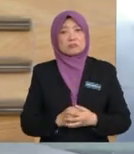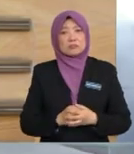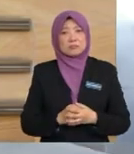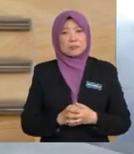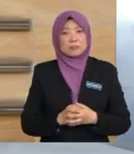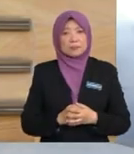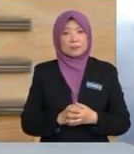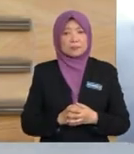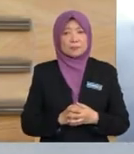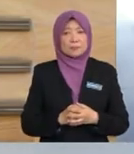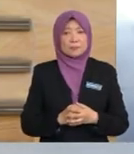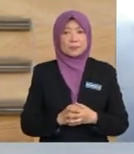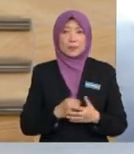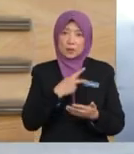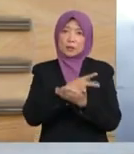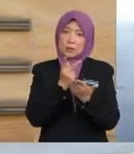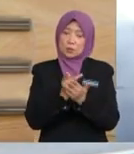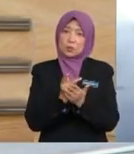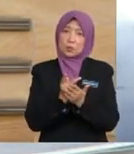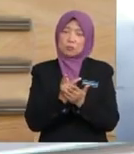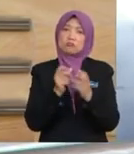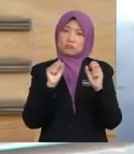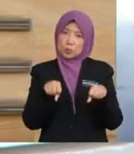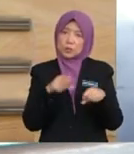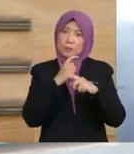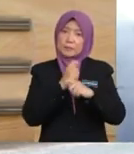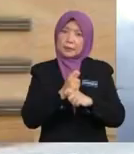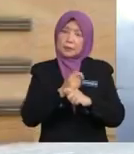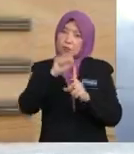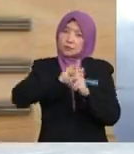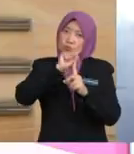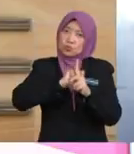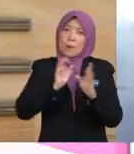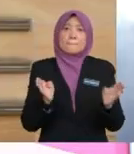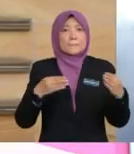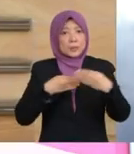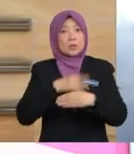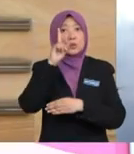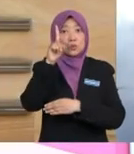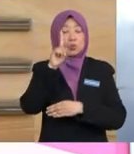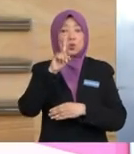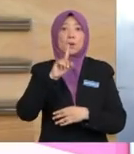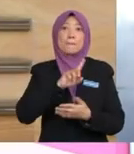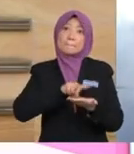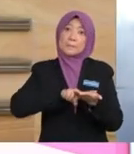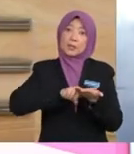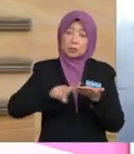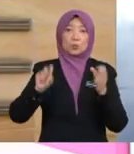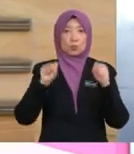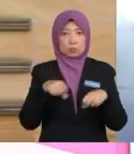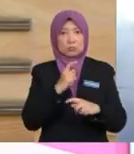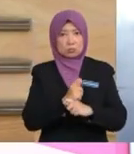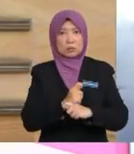di, kalau kek ni boleh bertahan di luar suhu bilik biasa selama seminggu boleh bertahan. Okay? Selama seminggu boleh